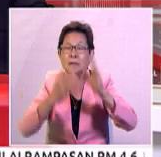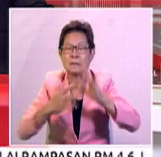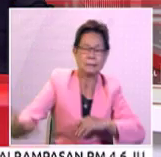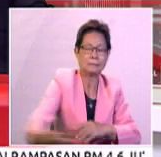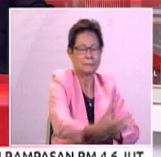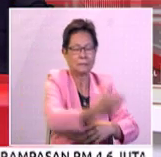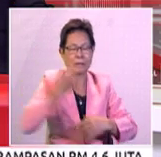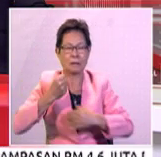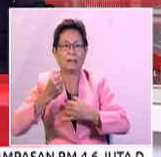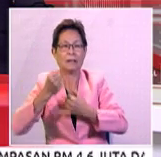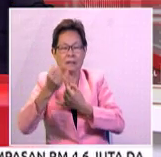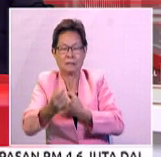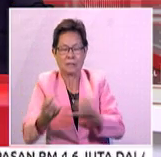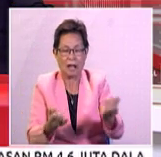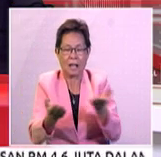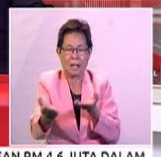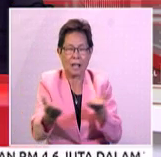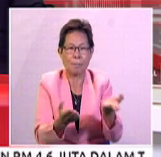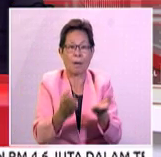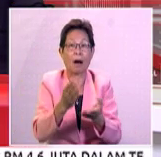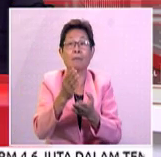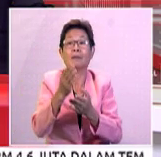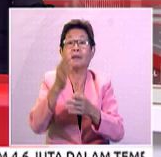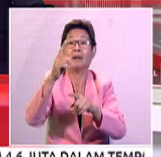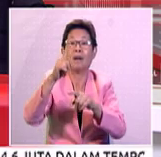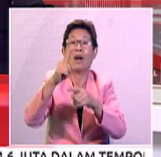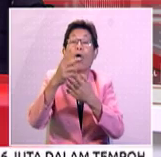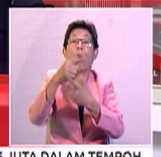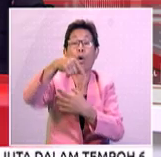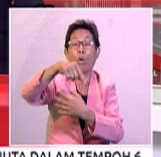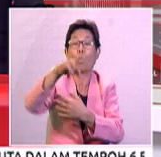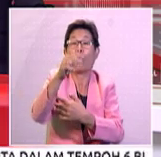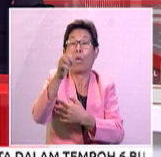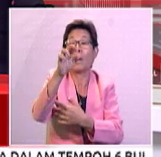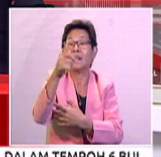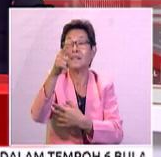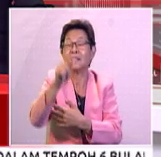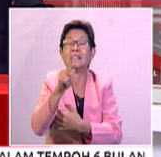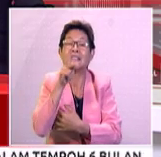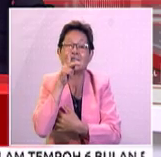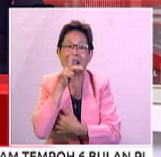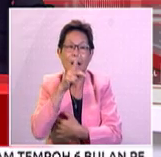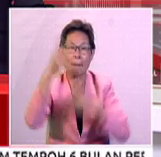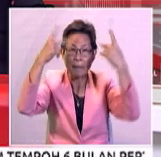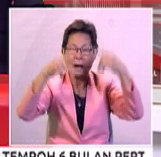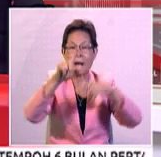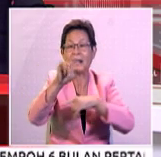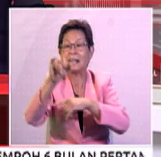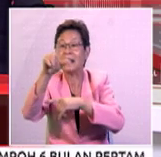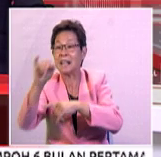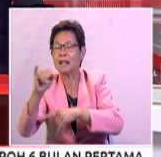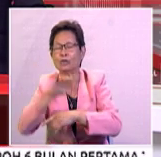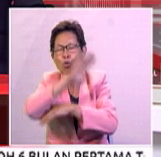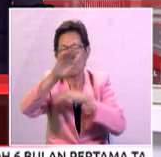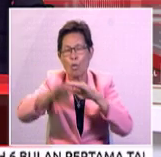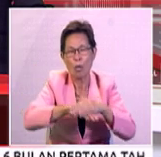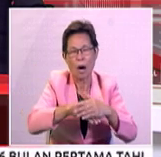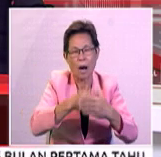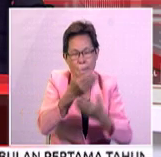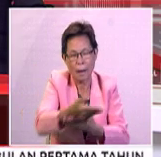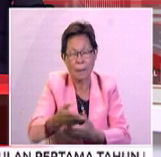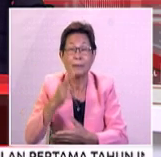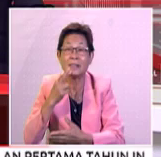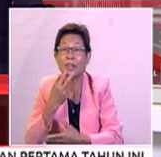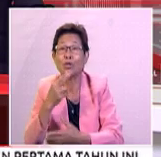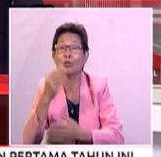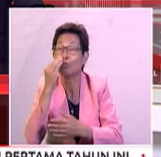dirampas Jabatan Perkhidmatan Kuarantin Pemeriksaan Makis Kedah. Pengarahnya Lily Rosalin berkata kesemua hasil tani itu dirampas